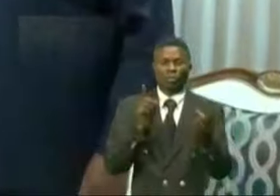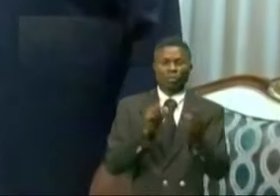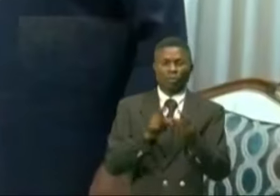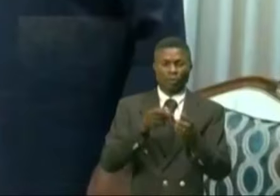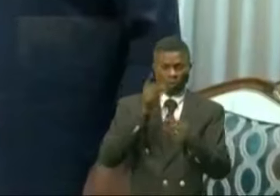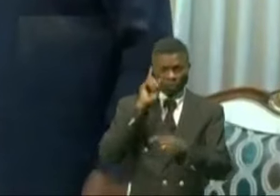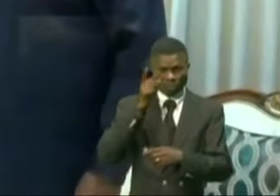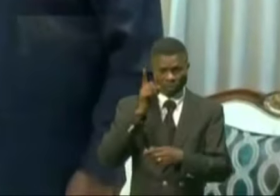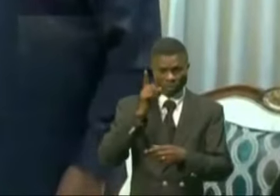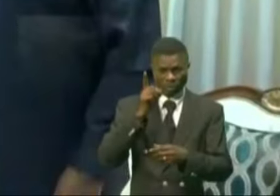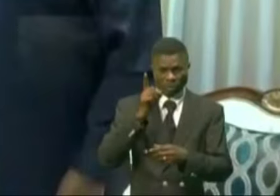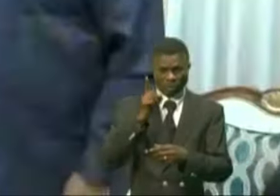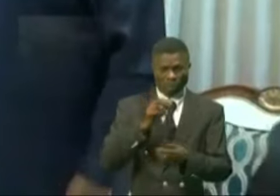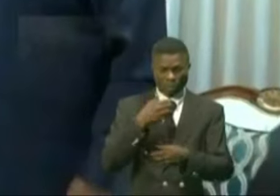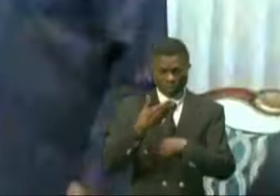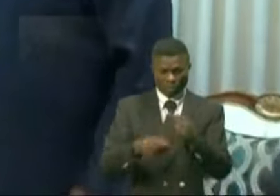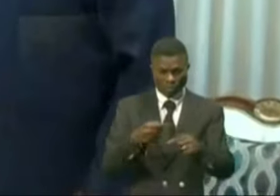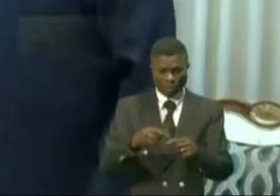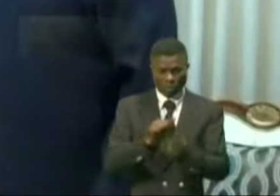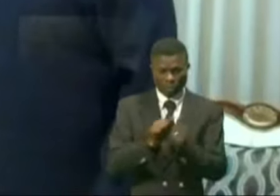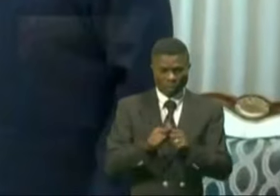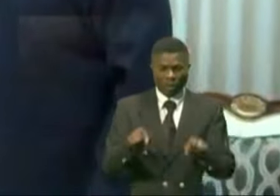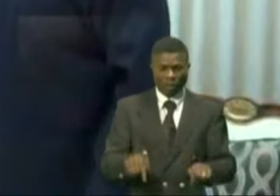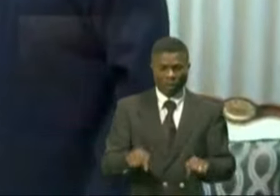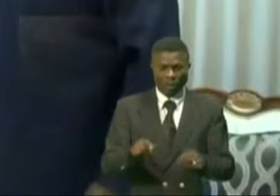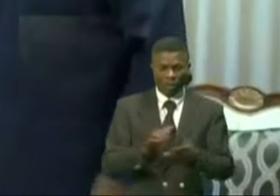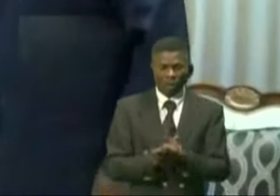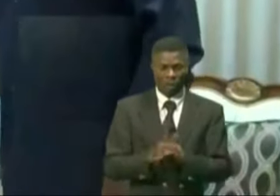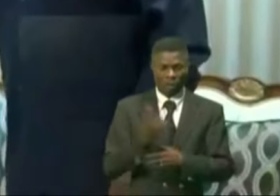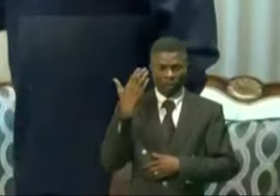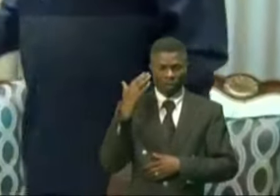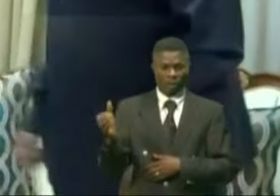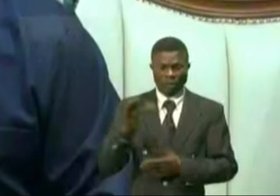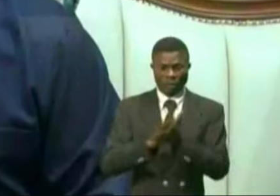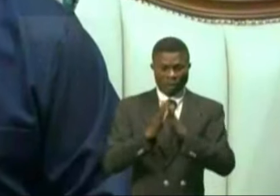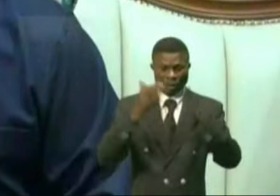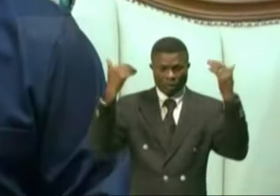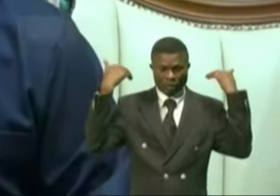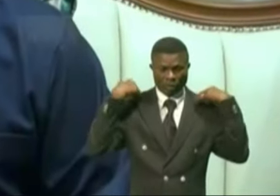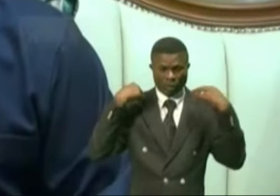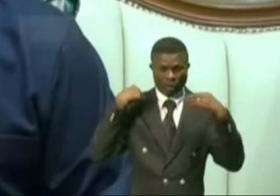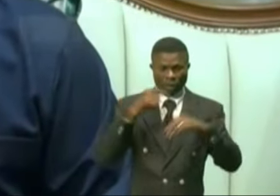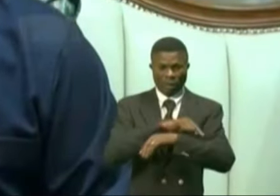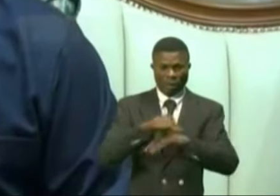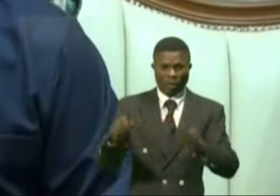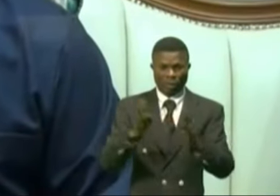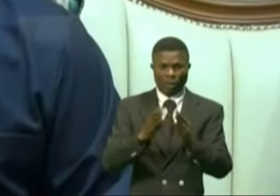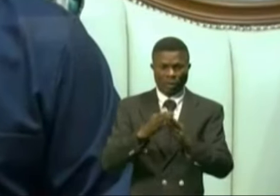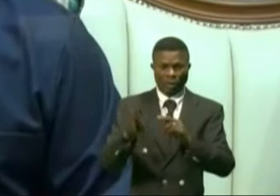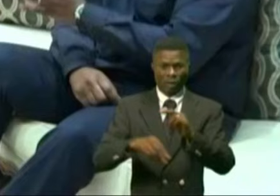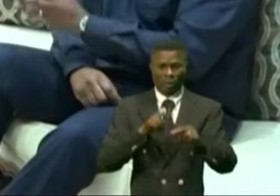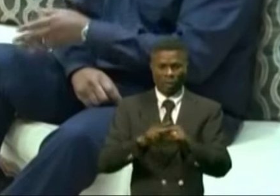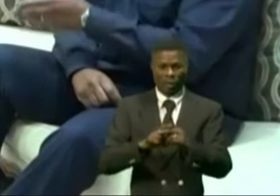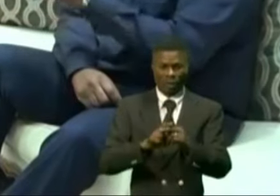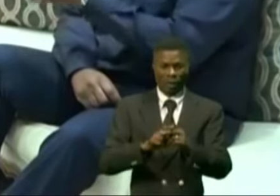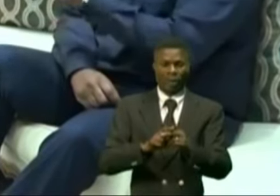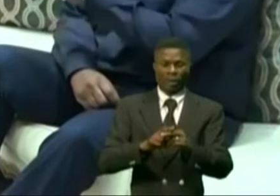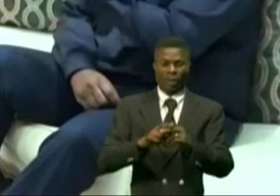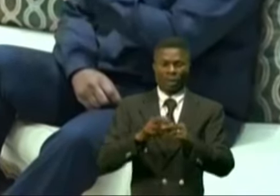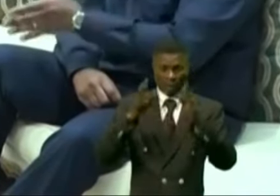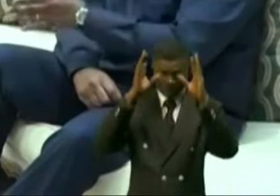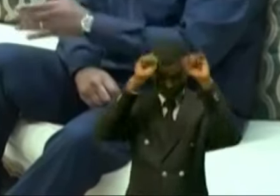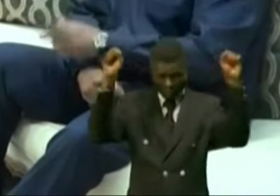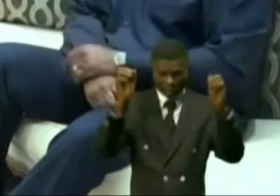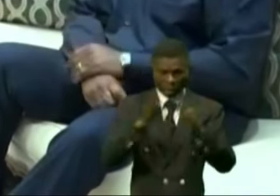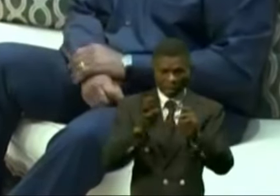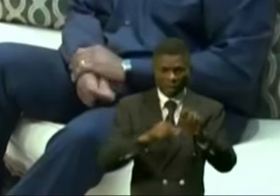déjà décisive pour les enjeux de l'heure. Récemment investi à la tête du bureau définitif de l'Assemblée nationale, Vital Kamerhe a été reçu